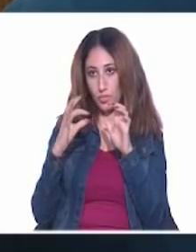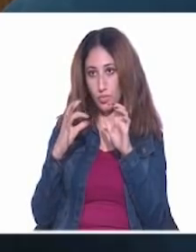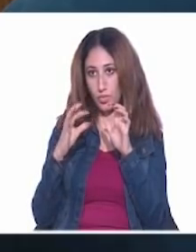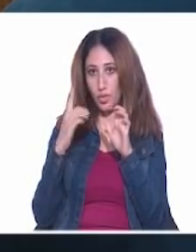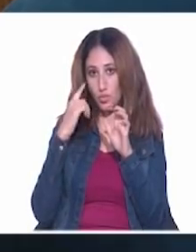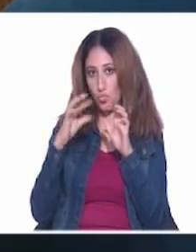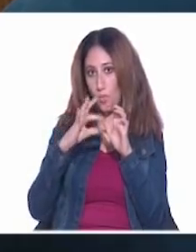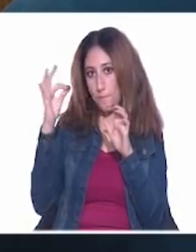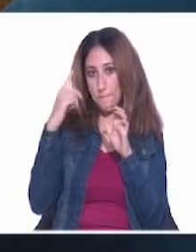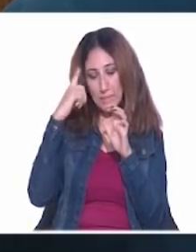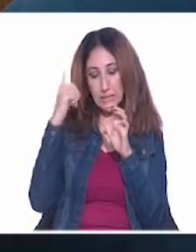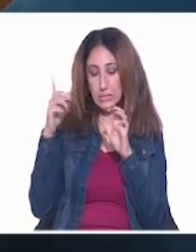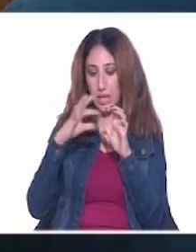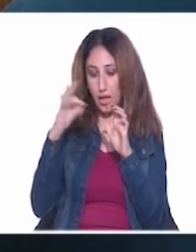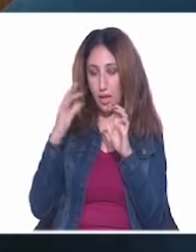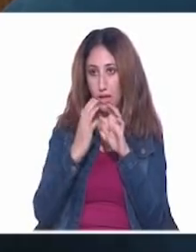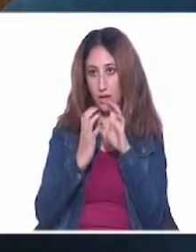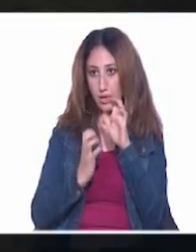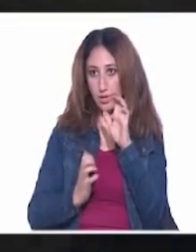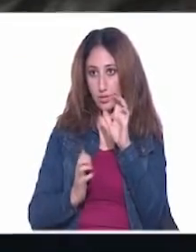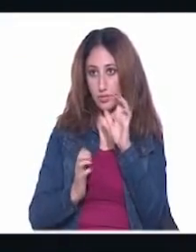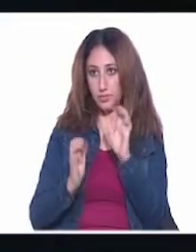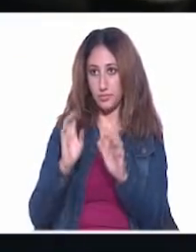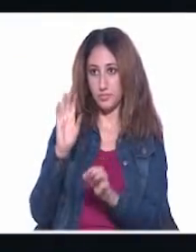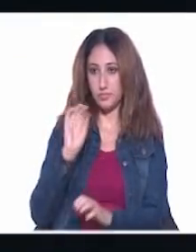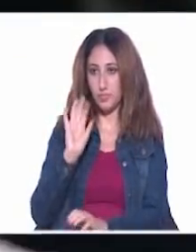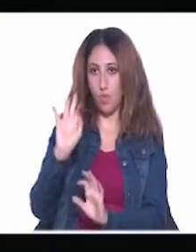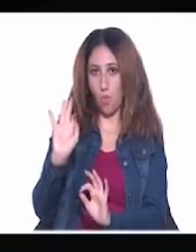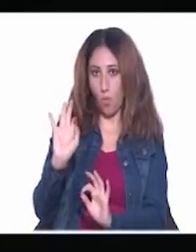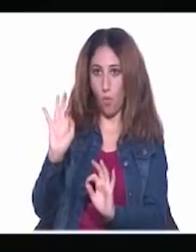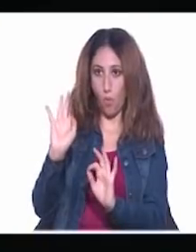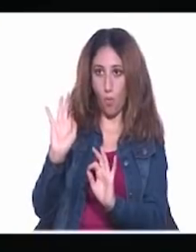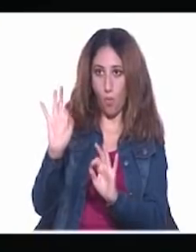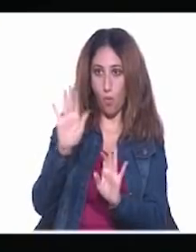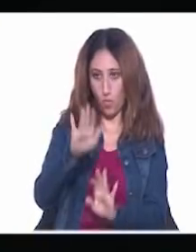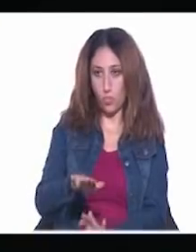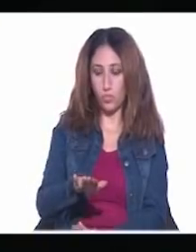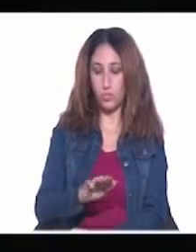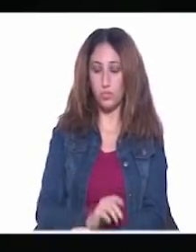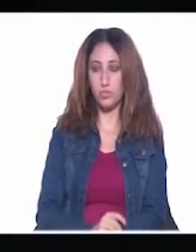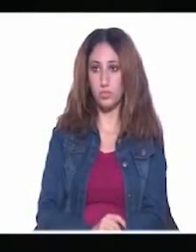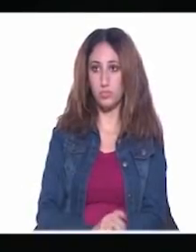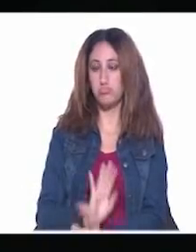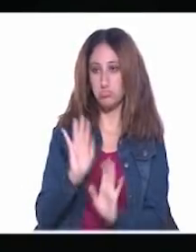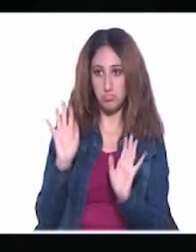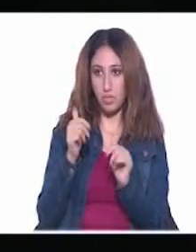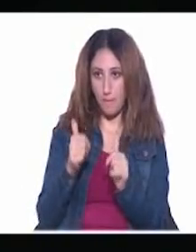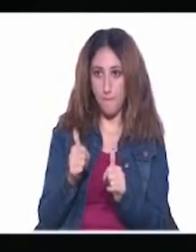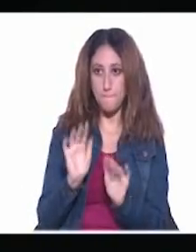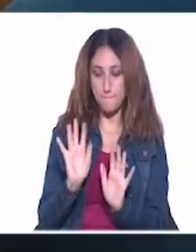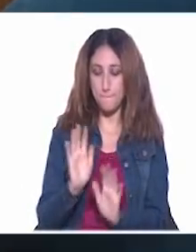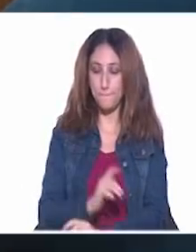والمسي اي كارت حضرتك عايزاه، اي كارت عجبك المسي. ناخده زي ما هو ونحطه هنا. في اي مشكله؟